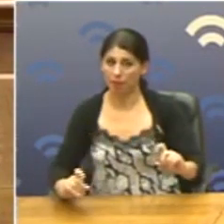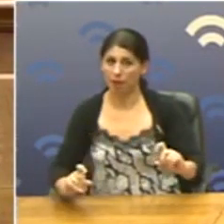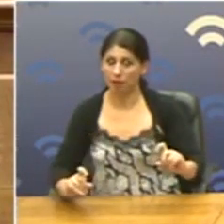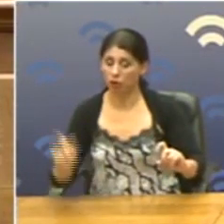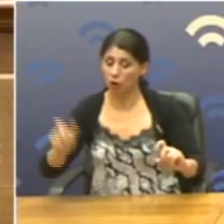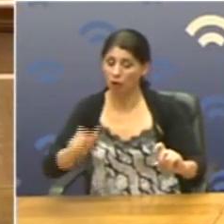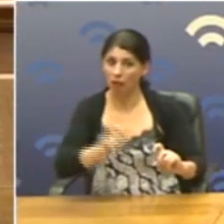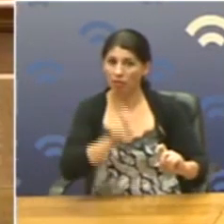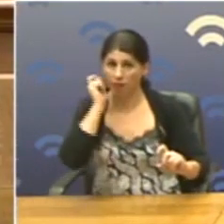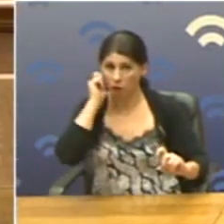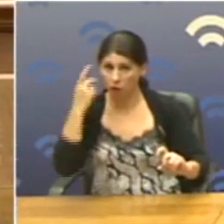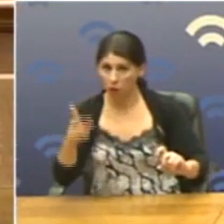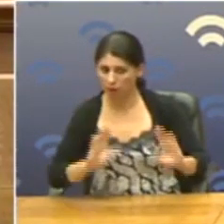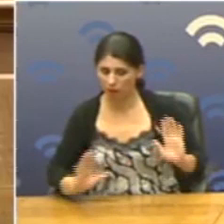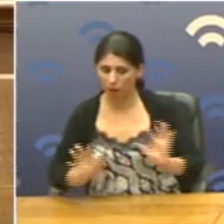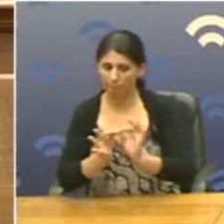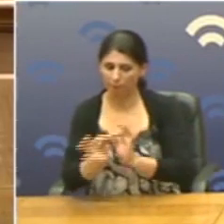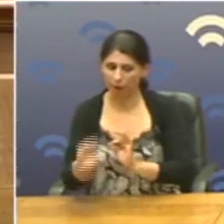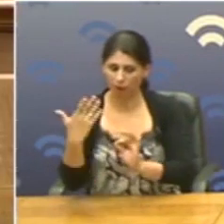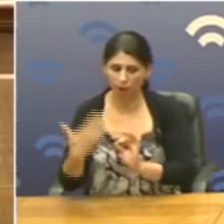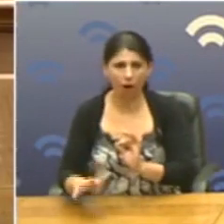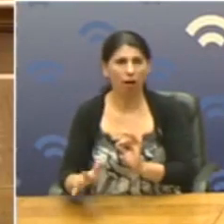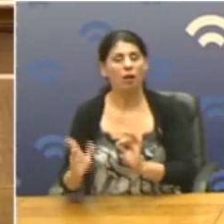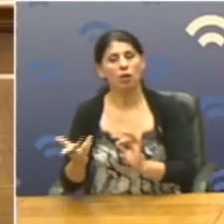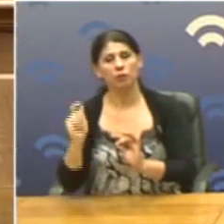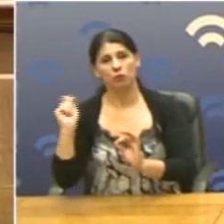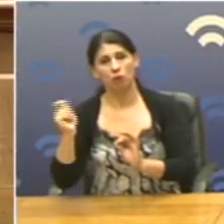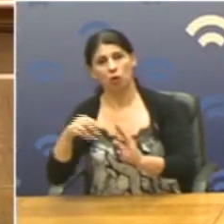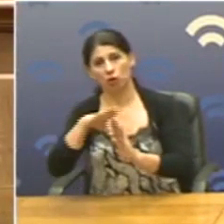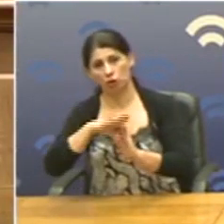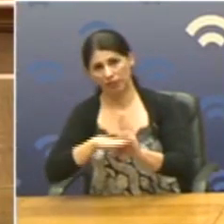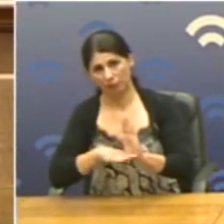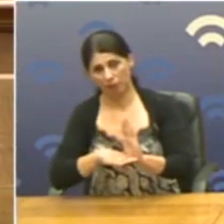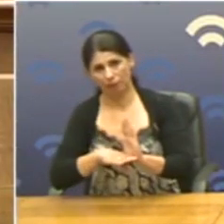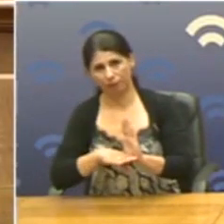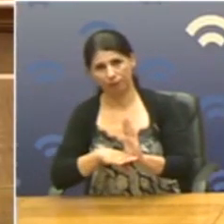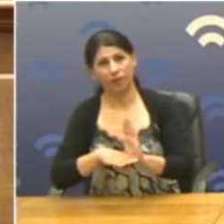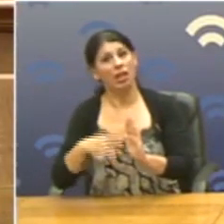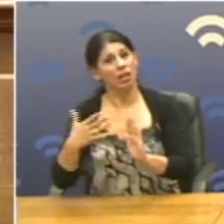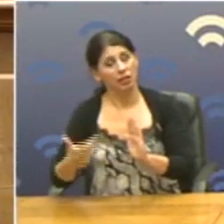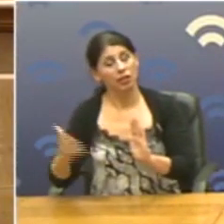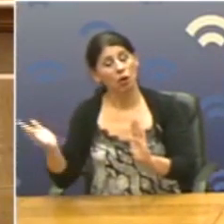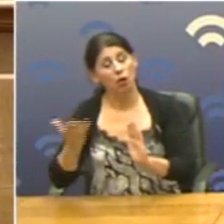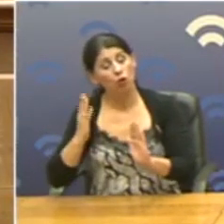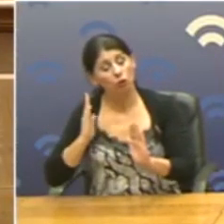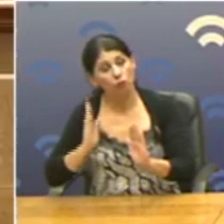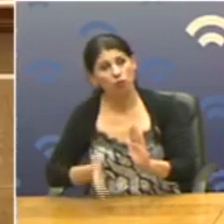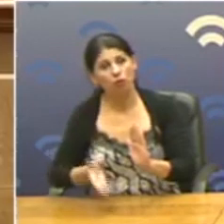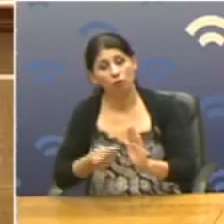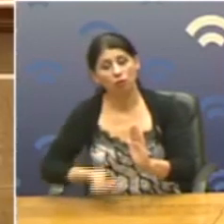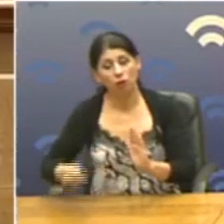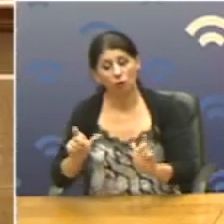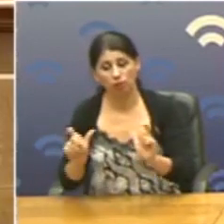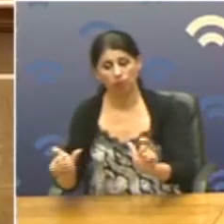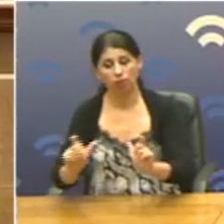τους, παίρνετε τα μέτρα σας, έτσι ώστε το πολιτικό σύστημα να είναι όσο γίνεται πιο